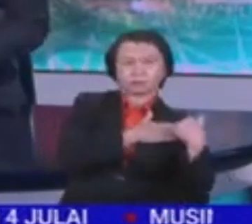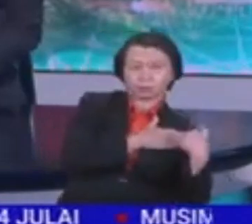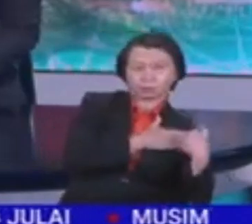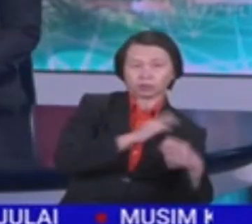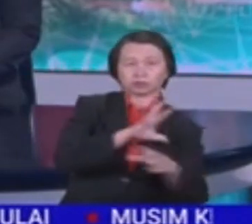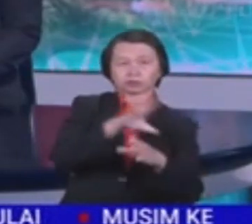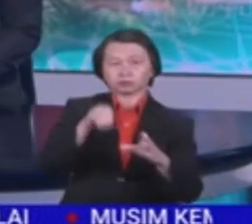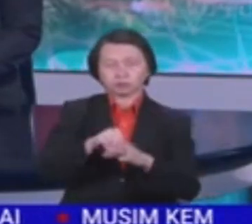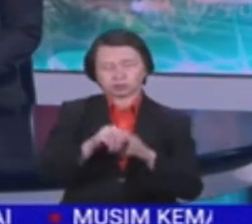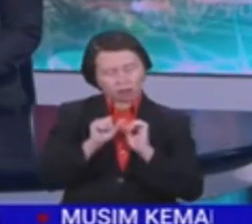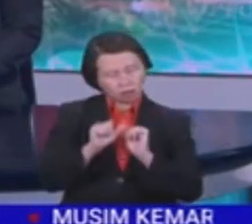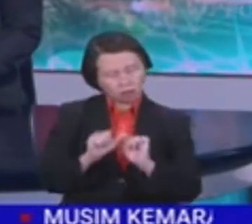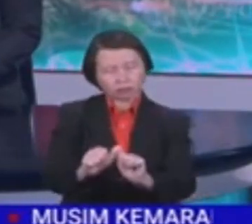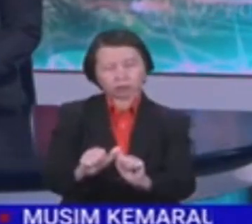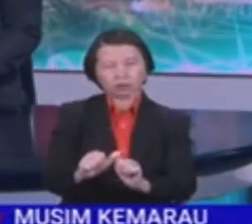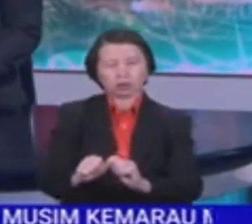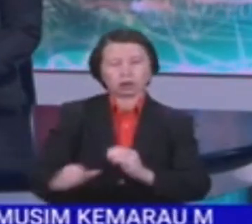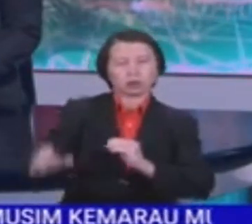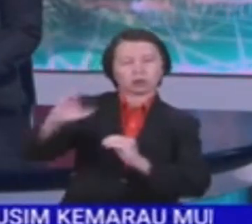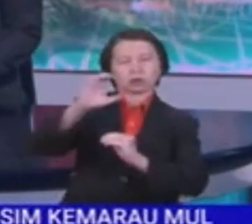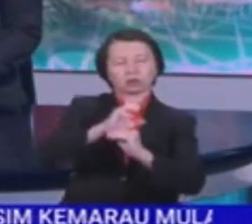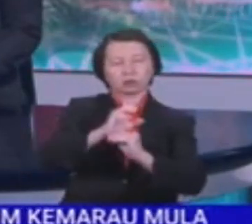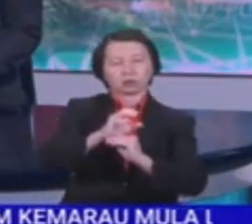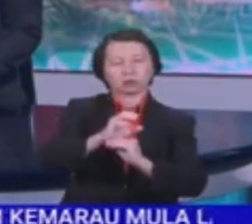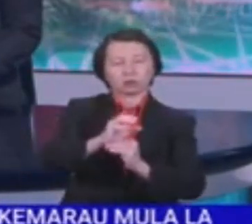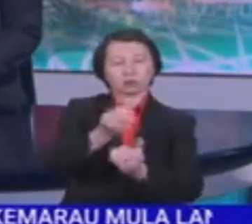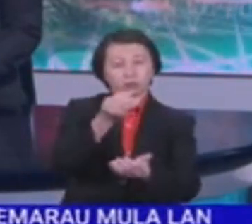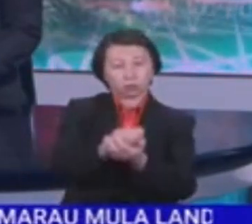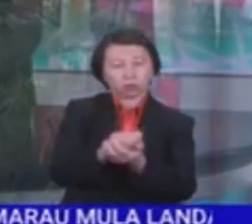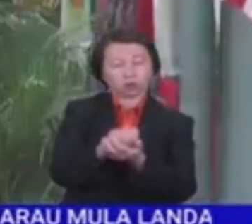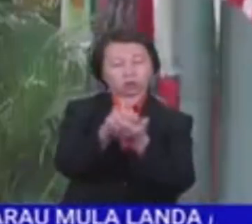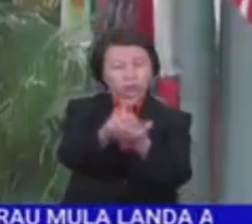termasuk mengekalkan subsidi barangan asas.